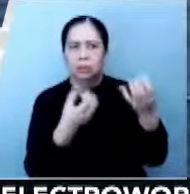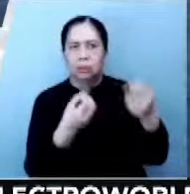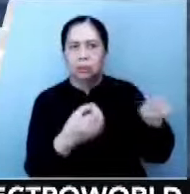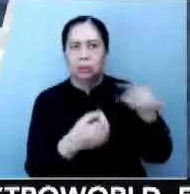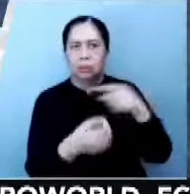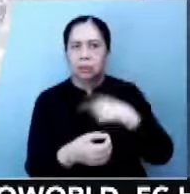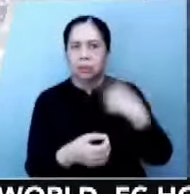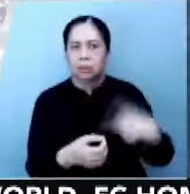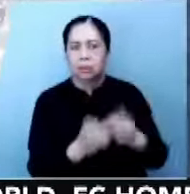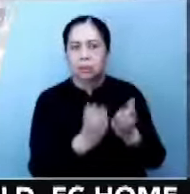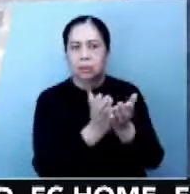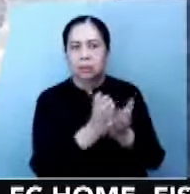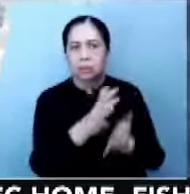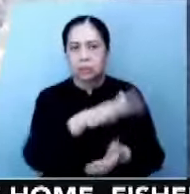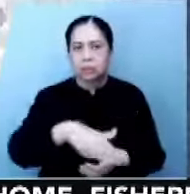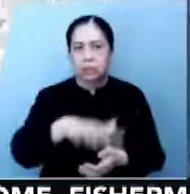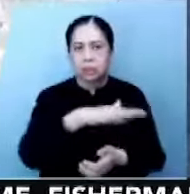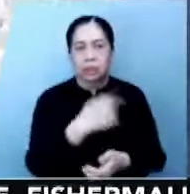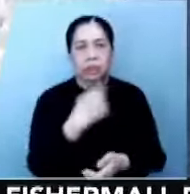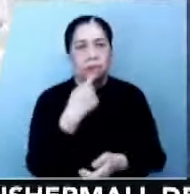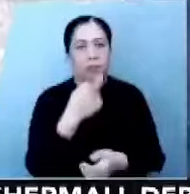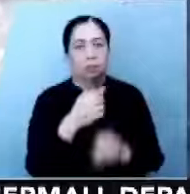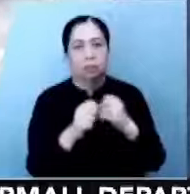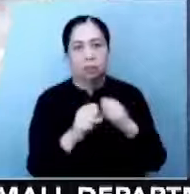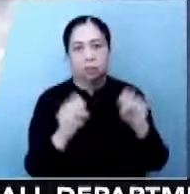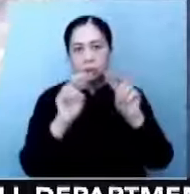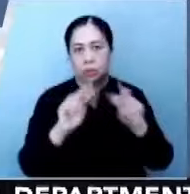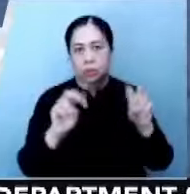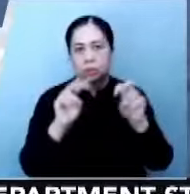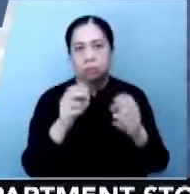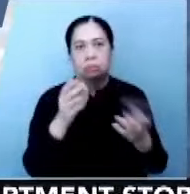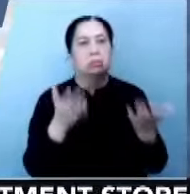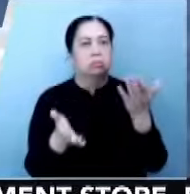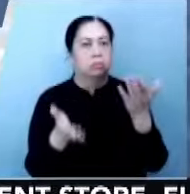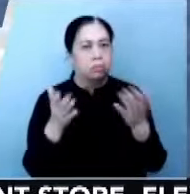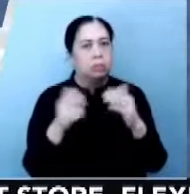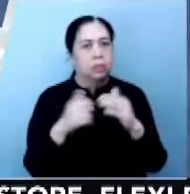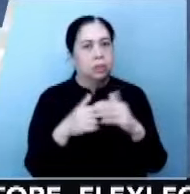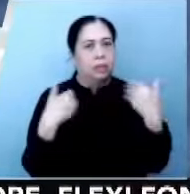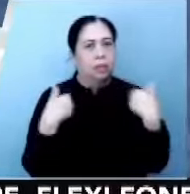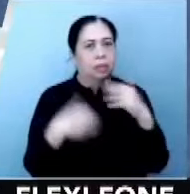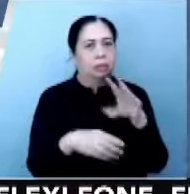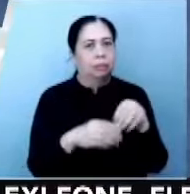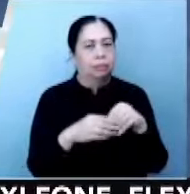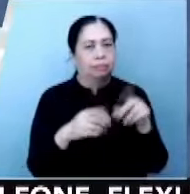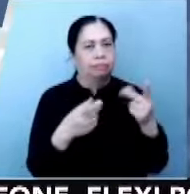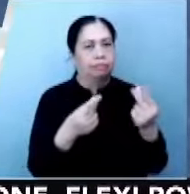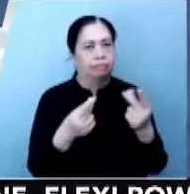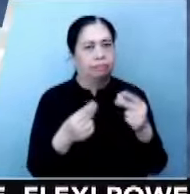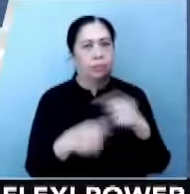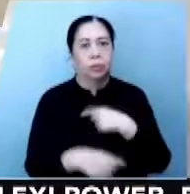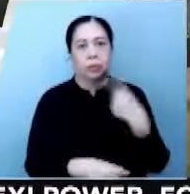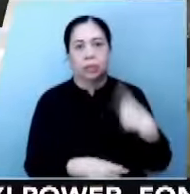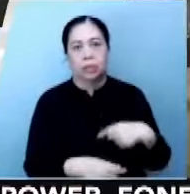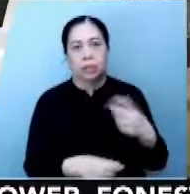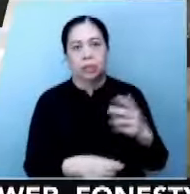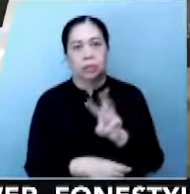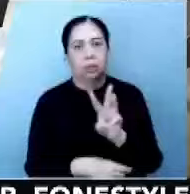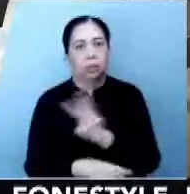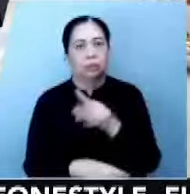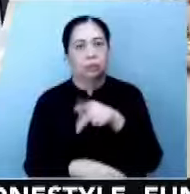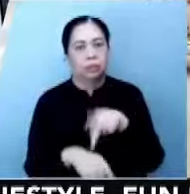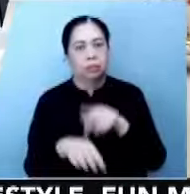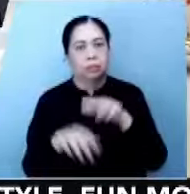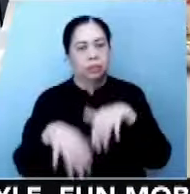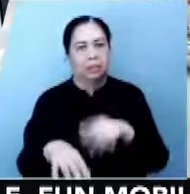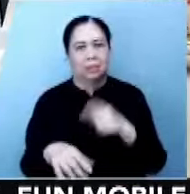sa lugar. Sabi ng isang security analyst, posible pa ring may kinalaman ang mga aktibidad ng China sa West Philippine Sea sa pulong